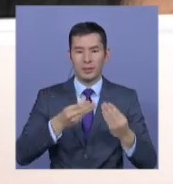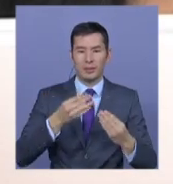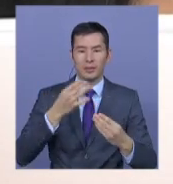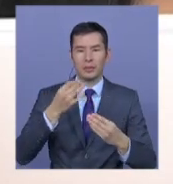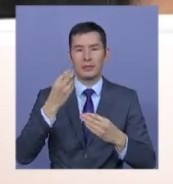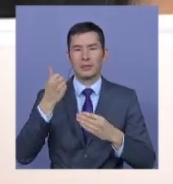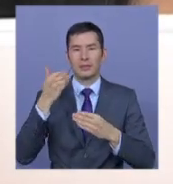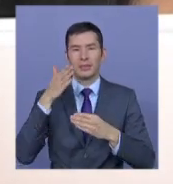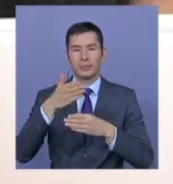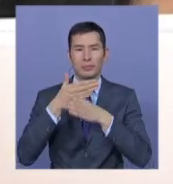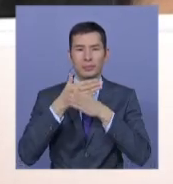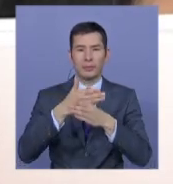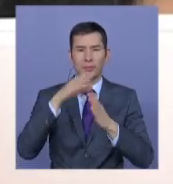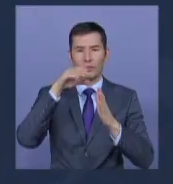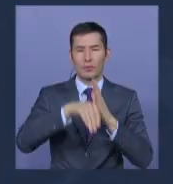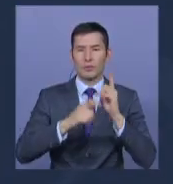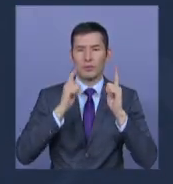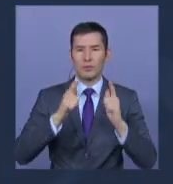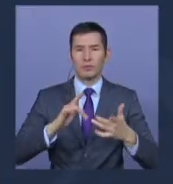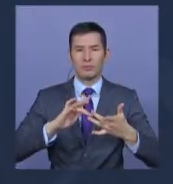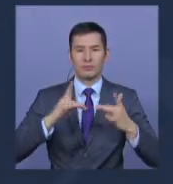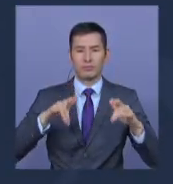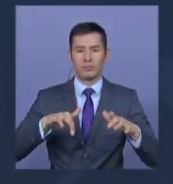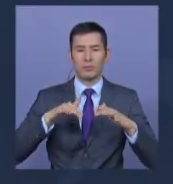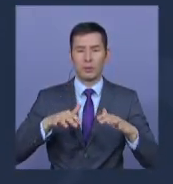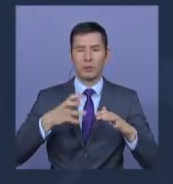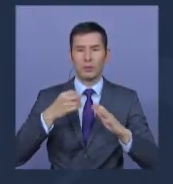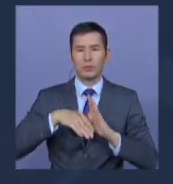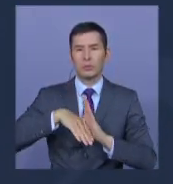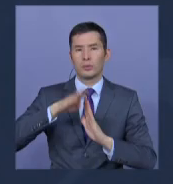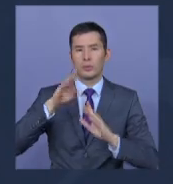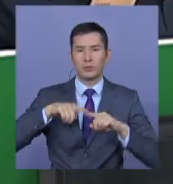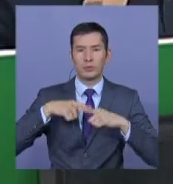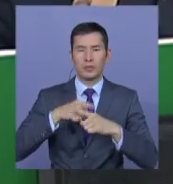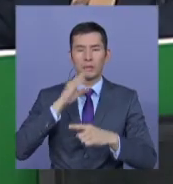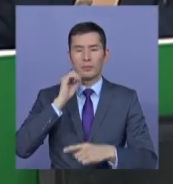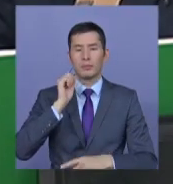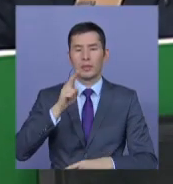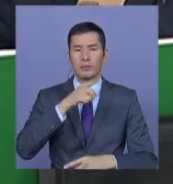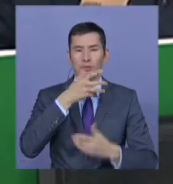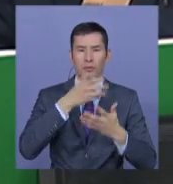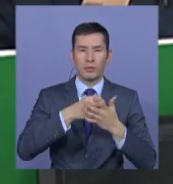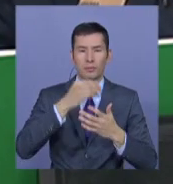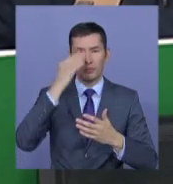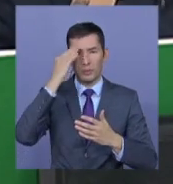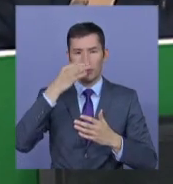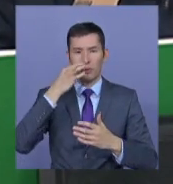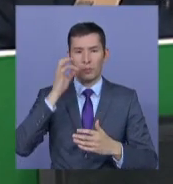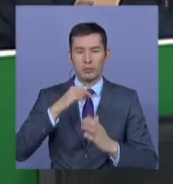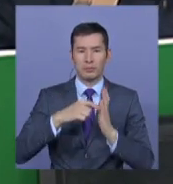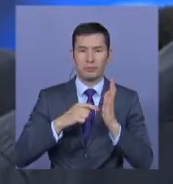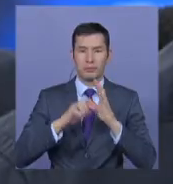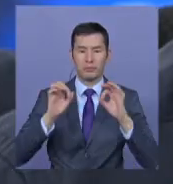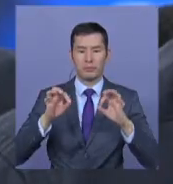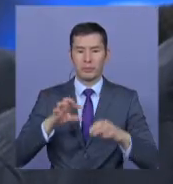цифрлық компаниялардың өкілдері сандық жүйенің одан әрі қалыптасуы туралы өздерінің көзқарастарын ұсынды. Кездесудің барлық қатысушылары